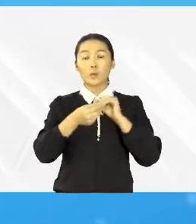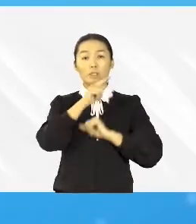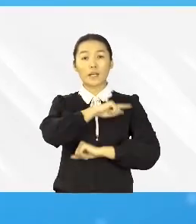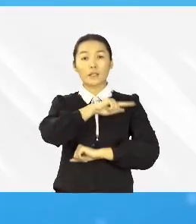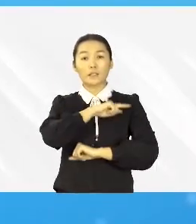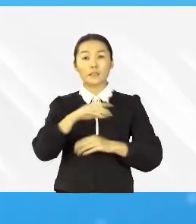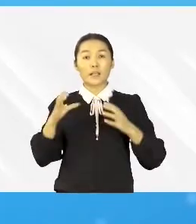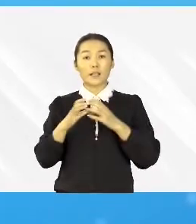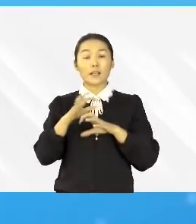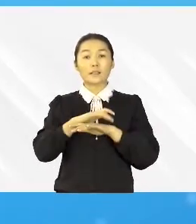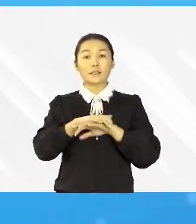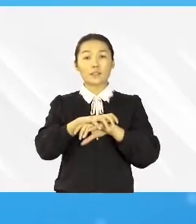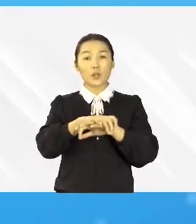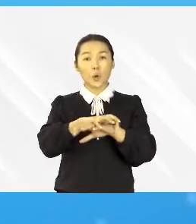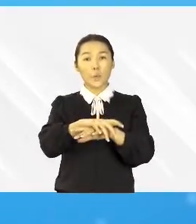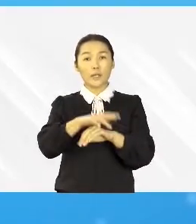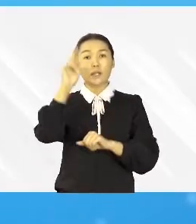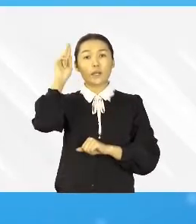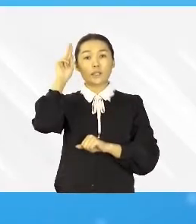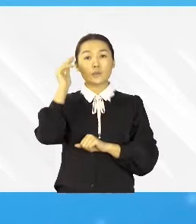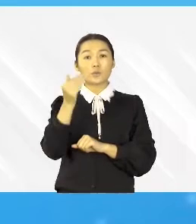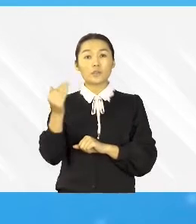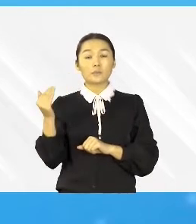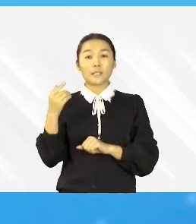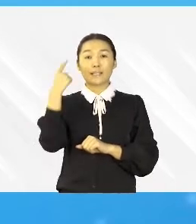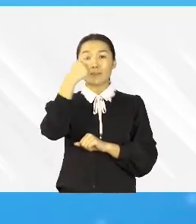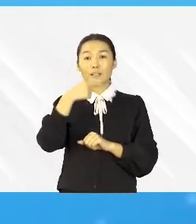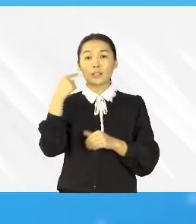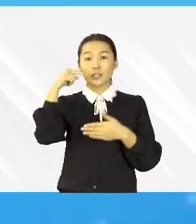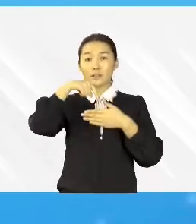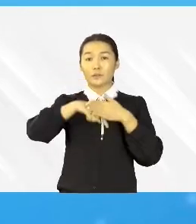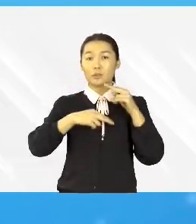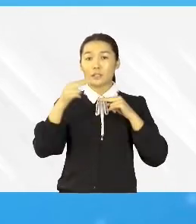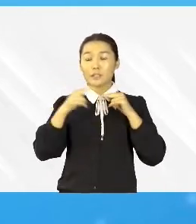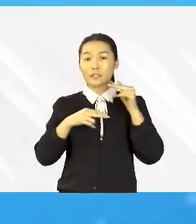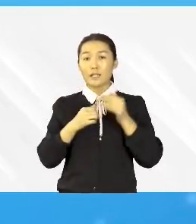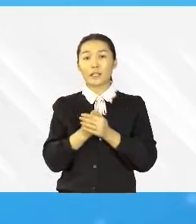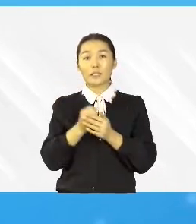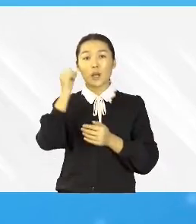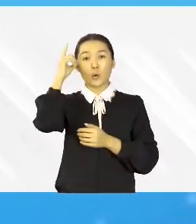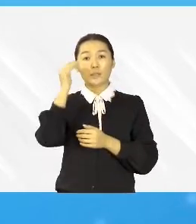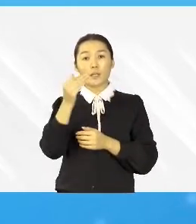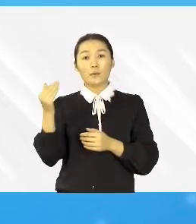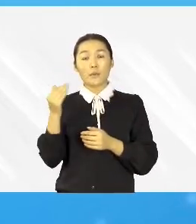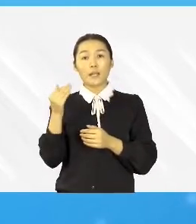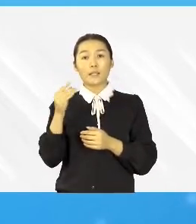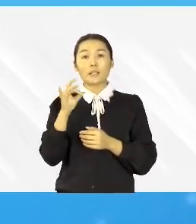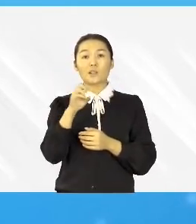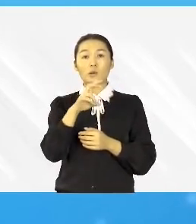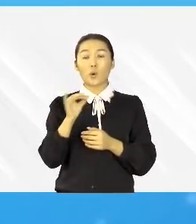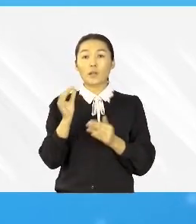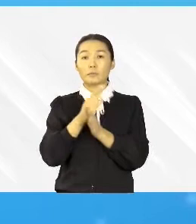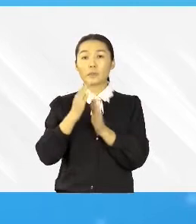характеристикой класса насекомые, изучим их внешнее и внутреннее строение, узнаем об их роли в природе и